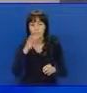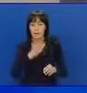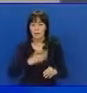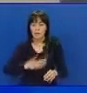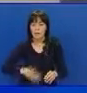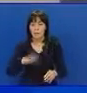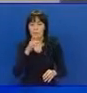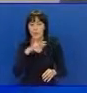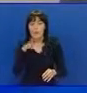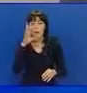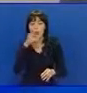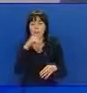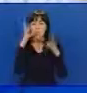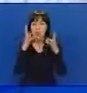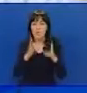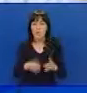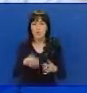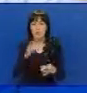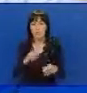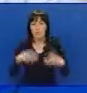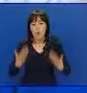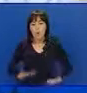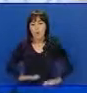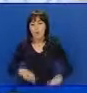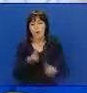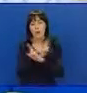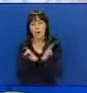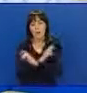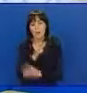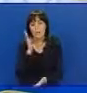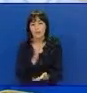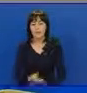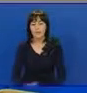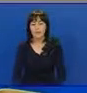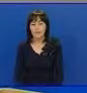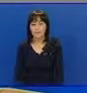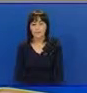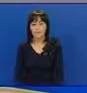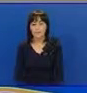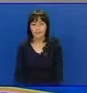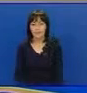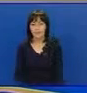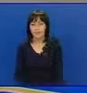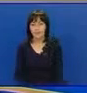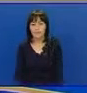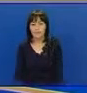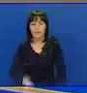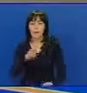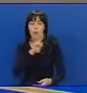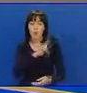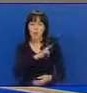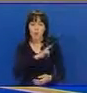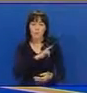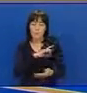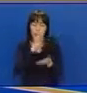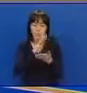зардап шегушілермен қатар өмірмен қош айтысқандар да бар. Екі өлім жағдайы тіркелді.